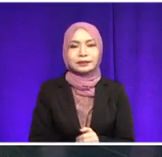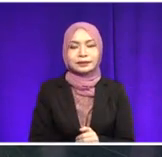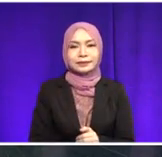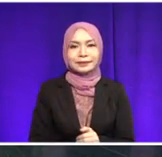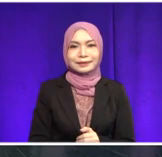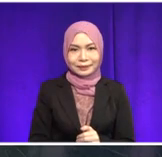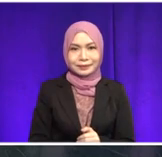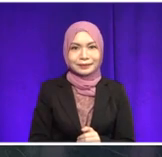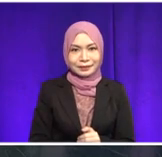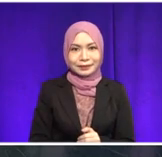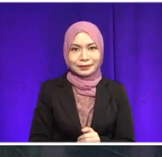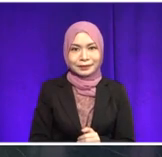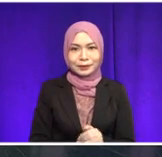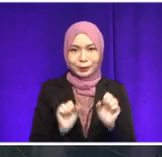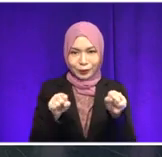umurnya jadi nampak dari situ